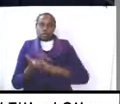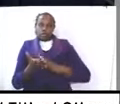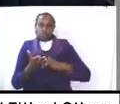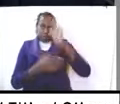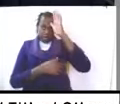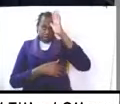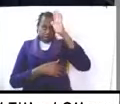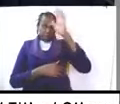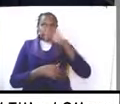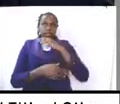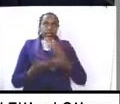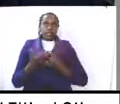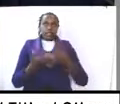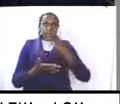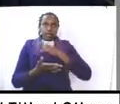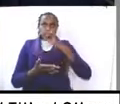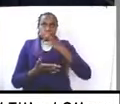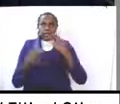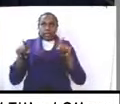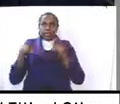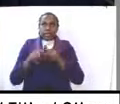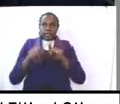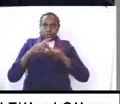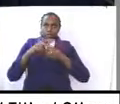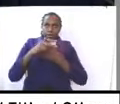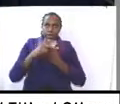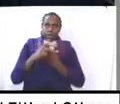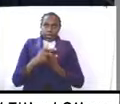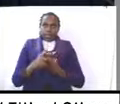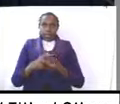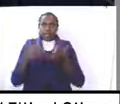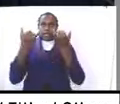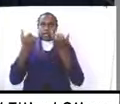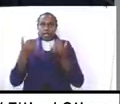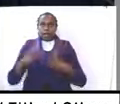Utukufu una Baba na Mwana na Roho Mtakatifu.